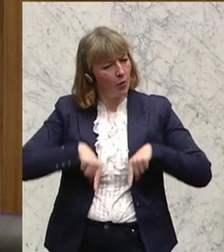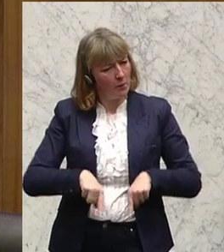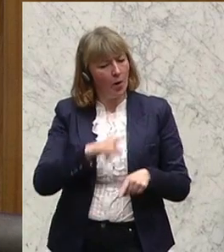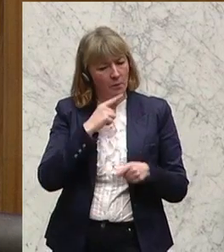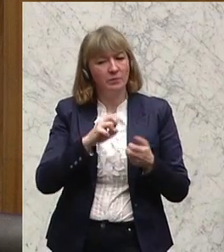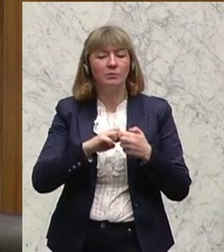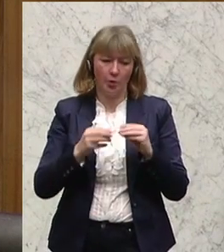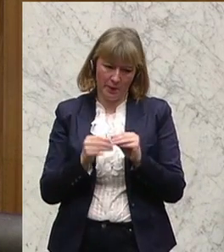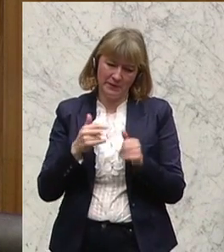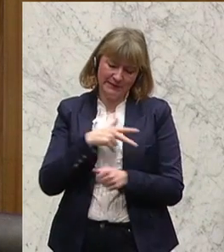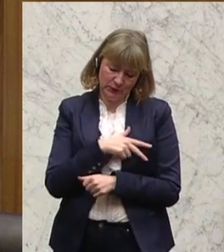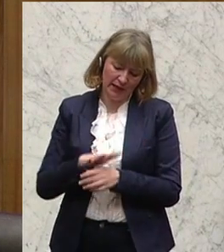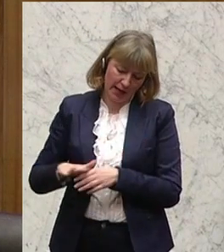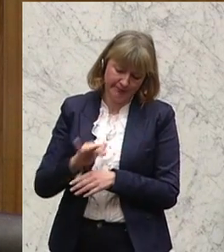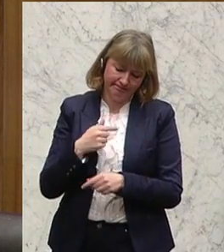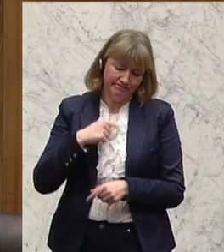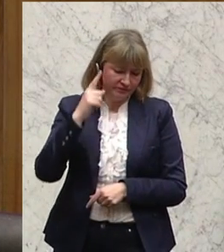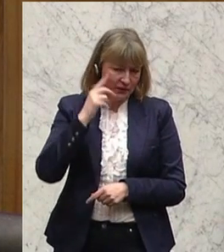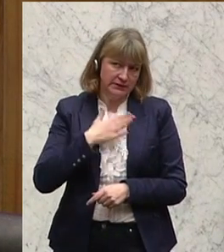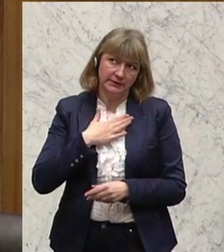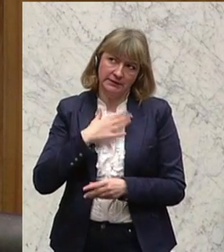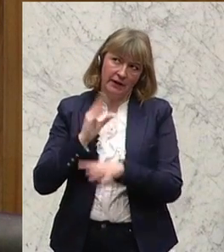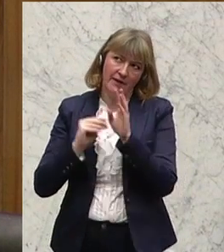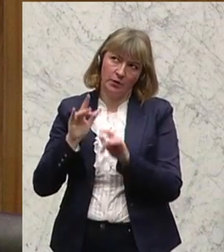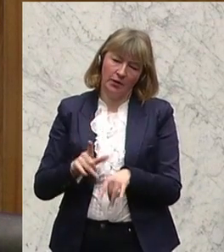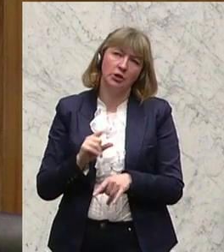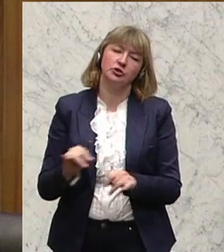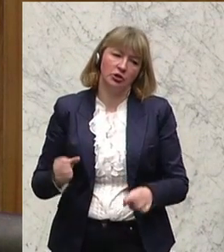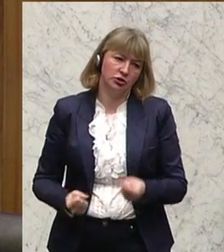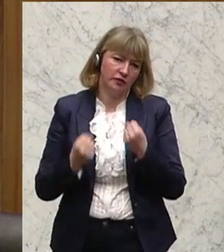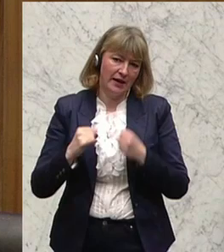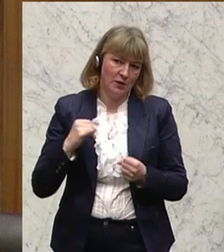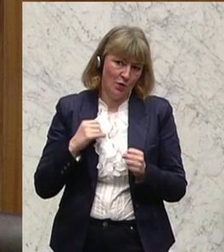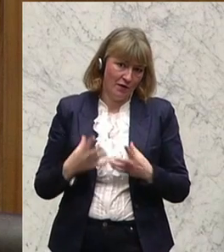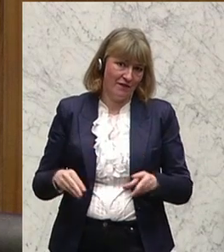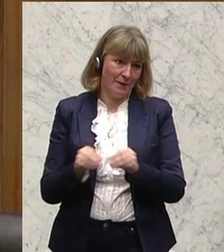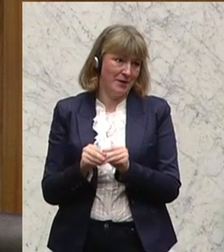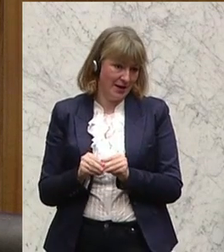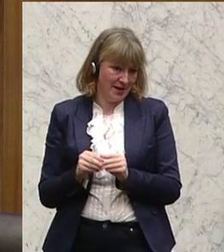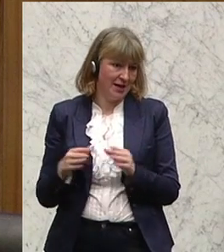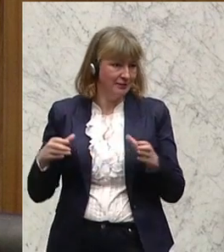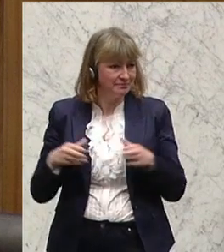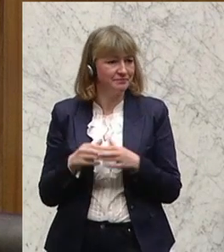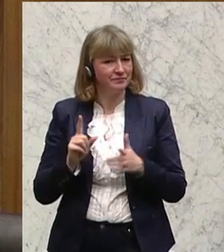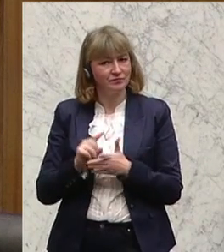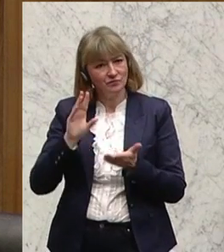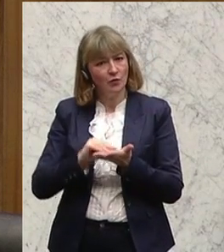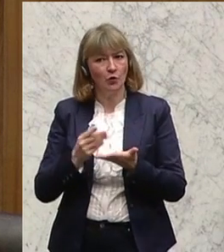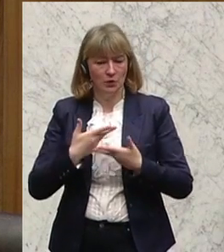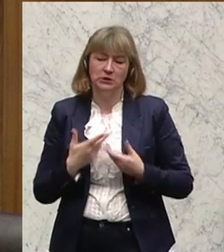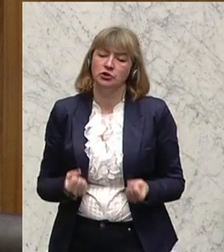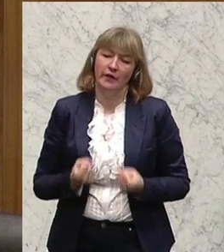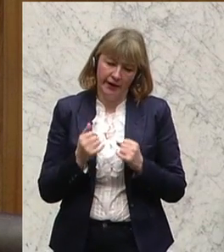ist ein soziales Problem. Ich kenne aus eigener Erfahrung, wie schwer es ist, als Jungfamilie hier wirklich sich Wohnraum zu